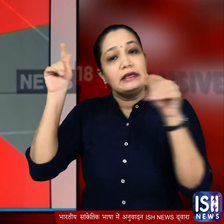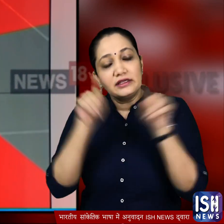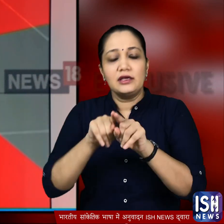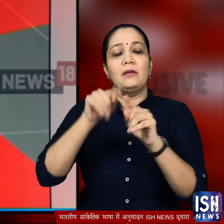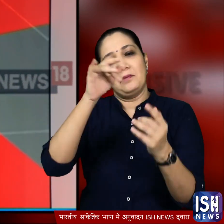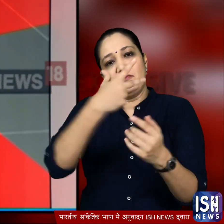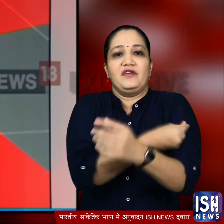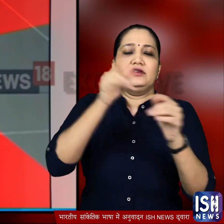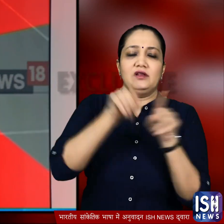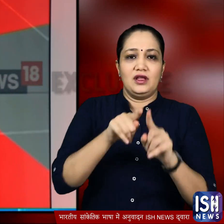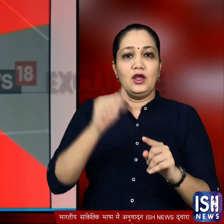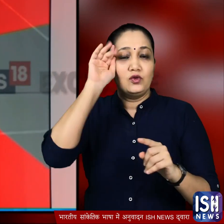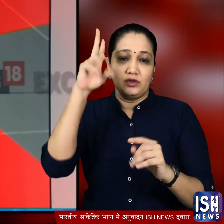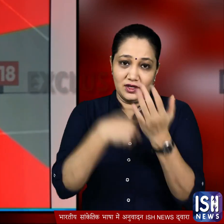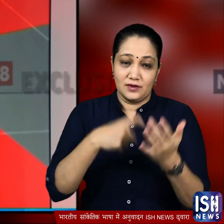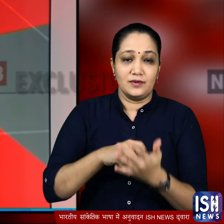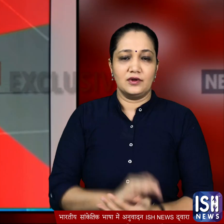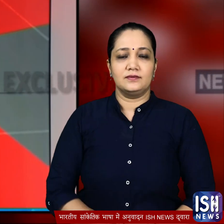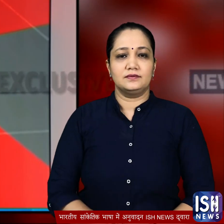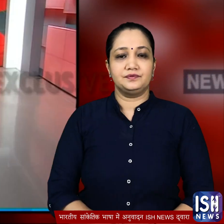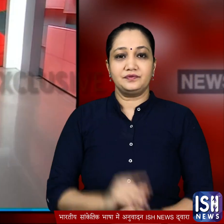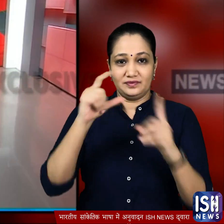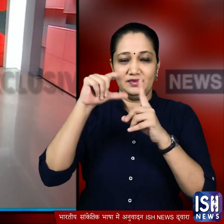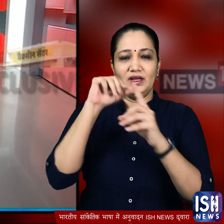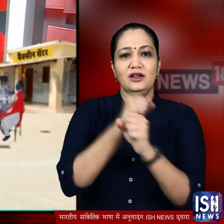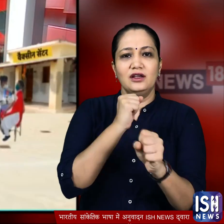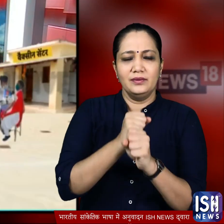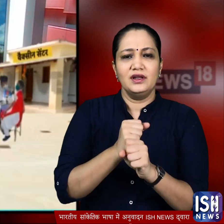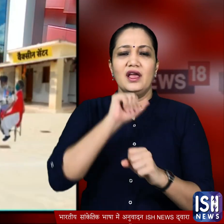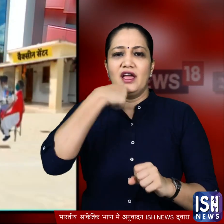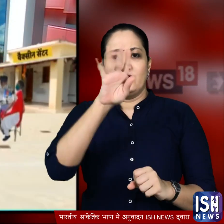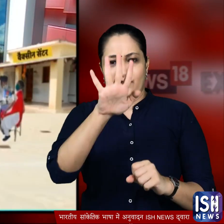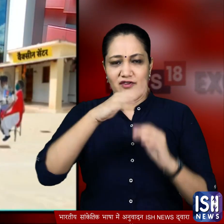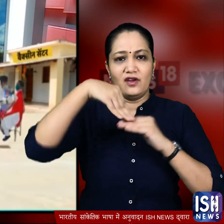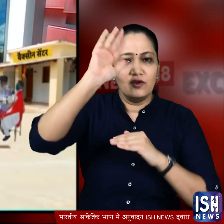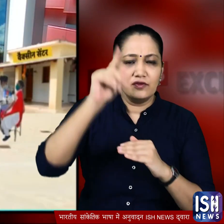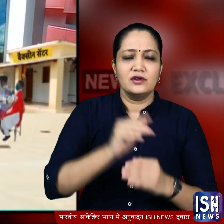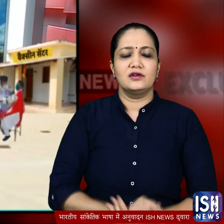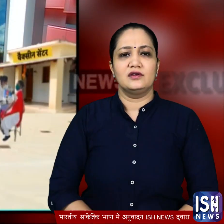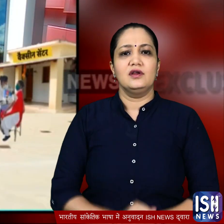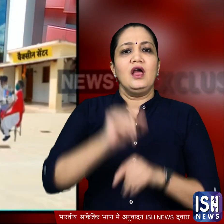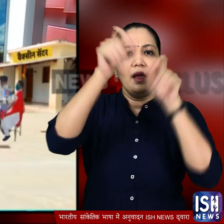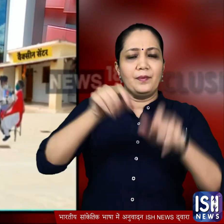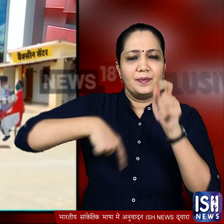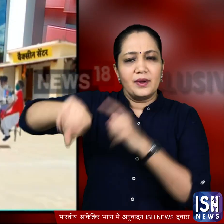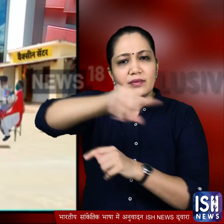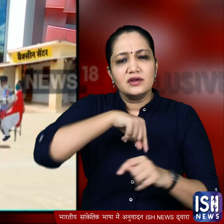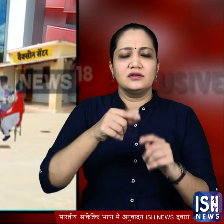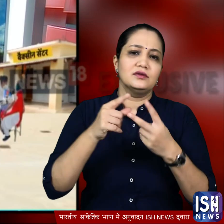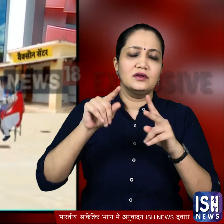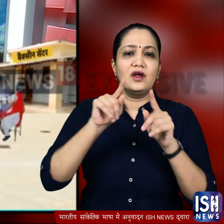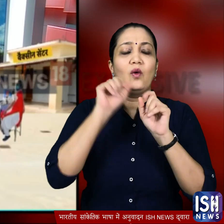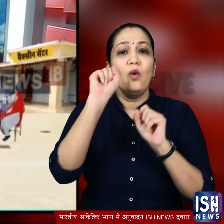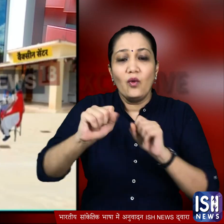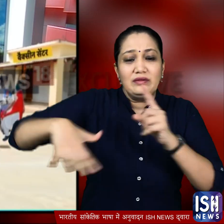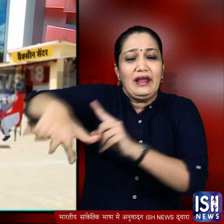शुरू किया। न्यूज़ 18 के दीपक रावत की रिपोर्ट है कि दिल्ली सरकार 45 साल से ज्यादा उम्र के सभी लोगों को टीका लगाने के